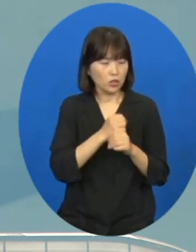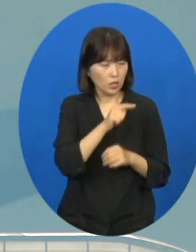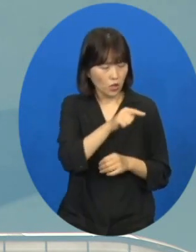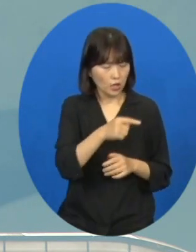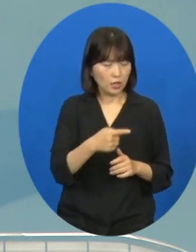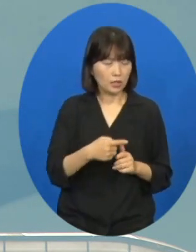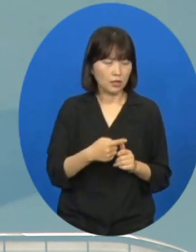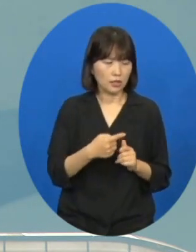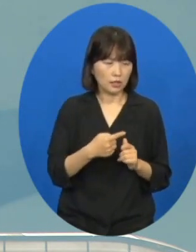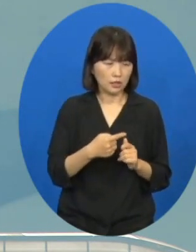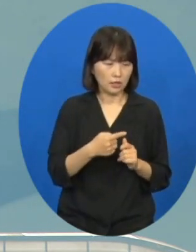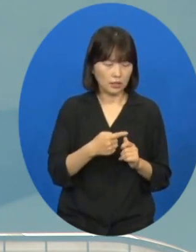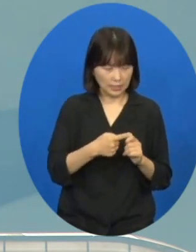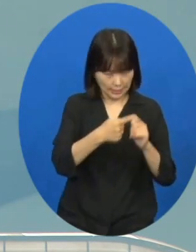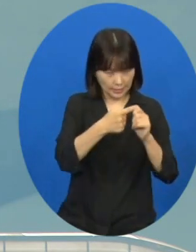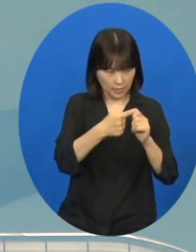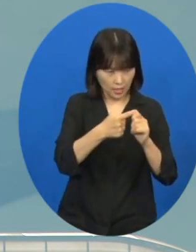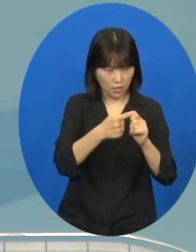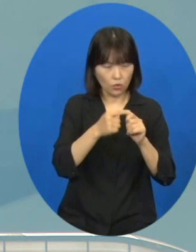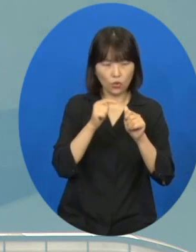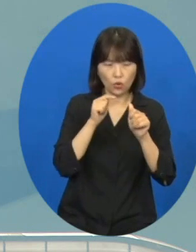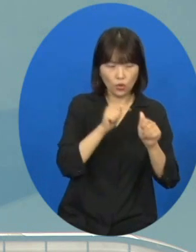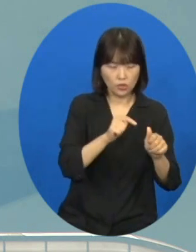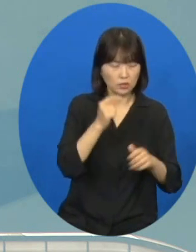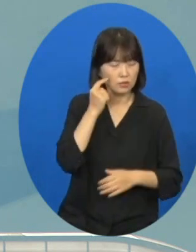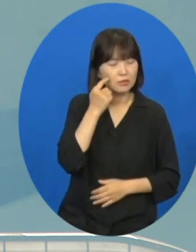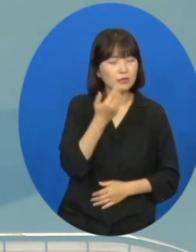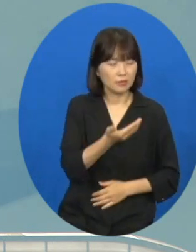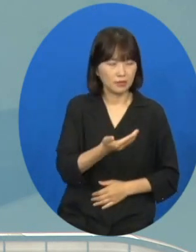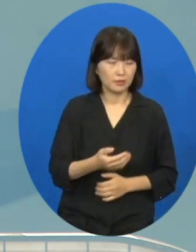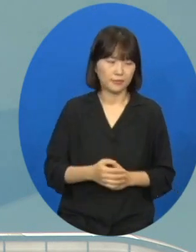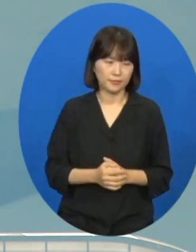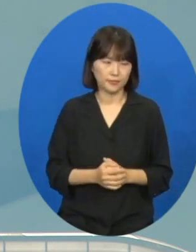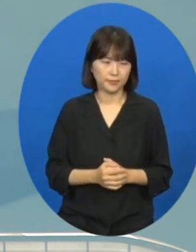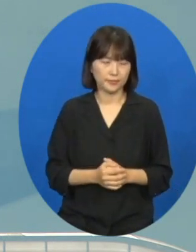너에게 우승하라고 요구했었니?